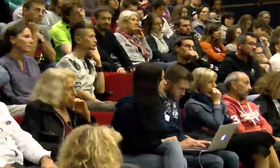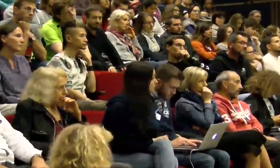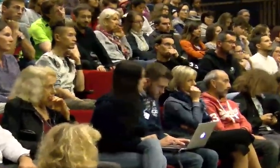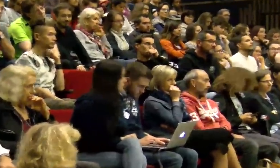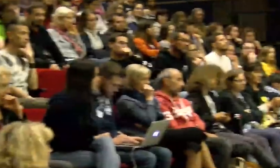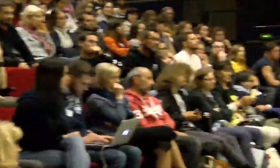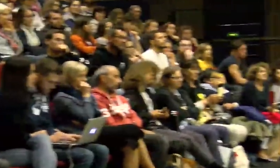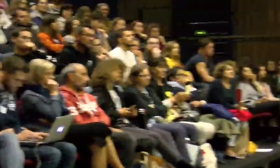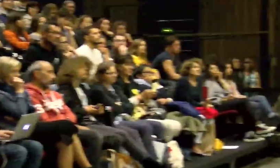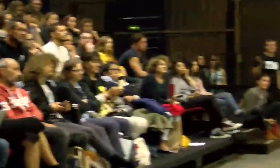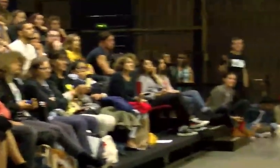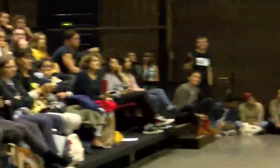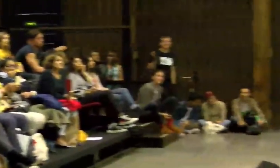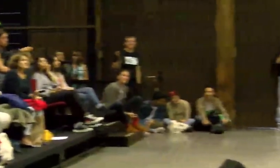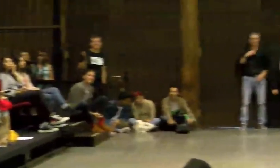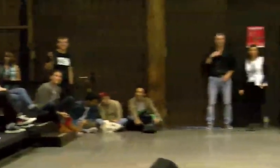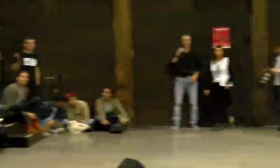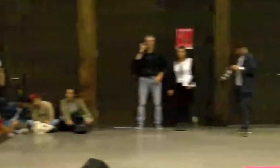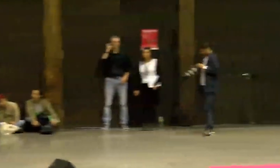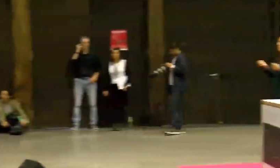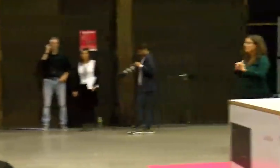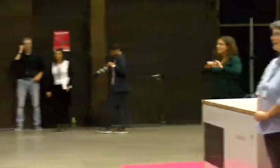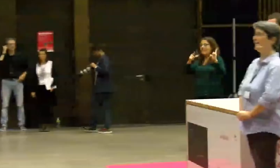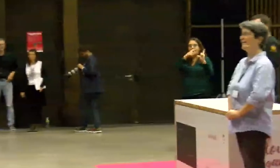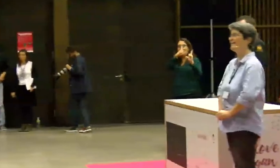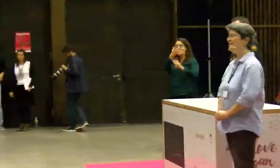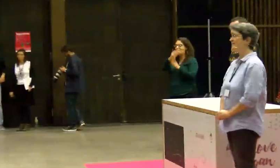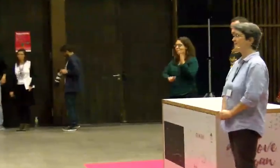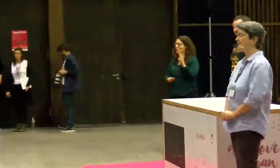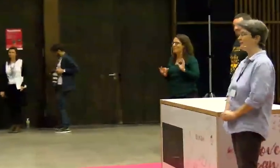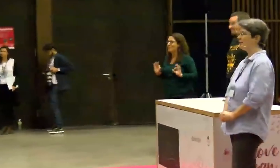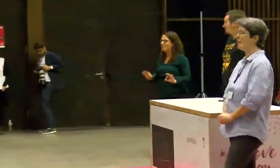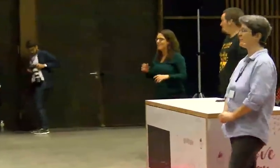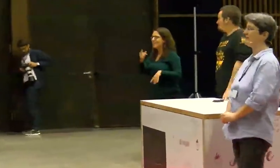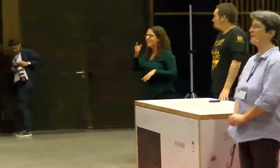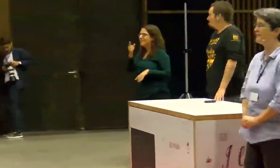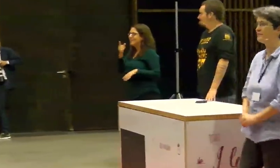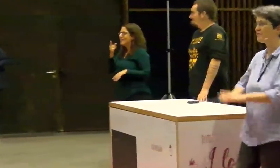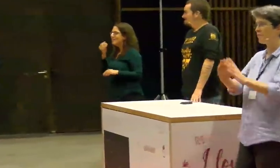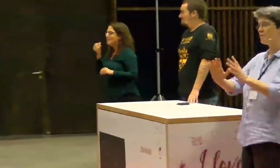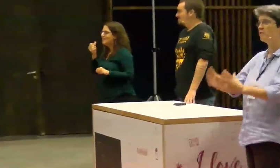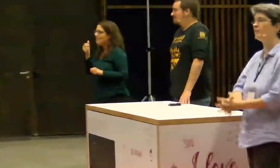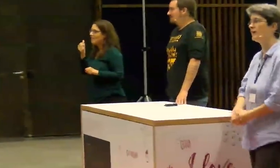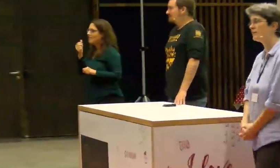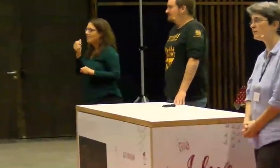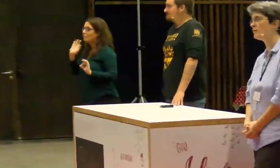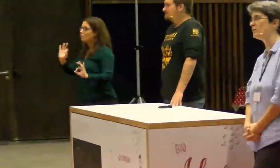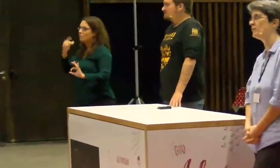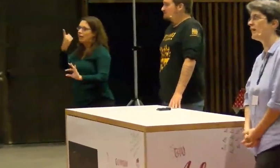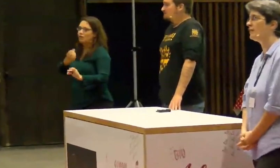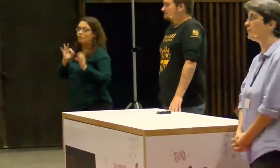Eh bien, merci beaucoup. C'est une slide qui manque dans cette présentation. voilà, vous ne pouvez pas mieux tomber la